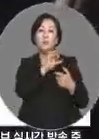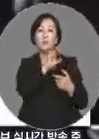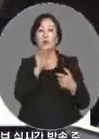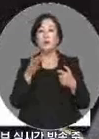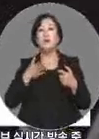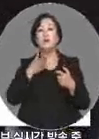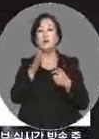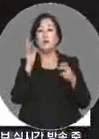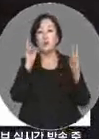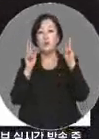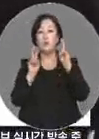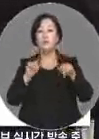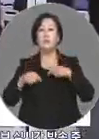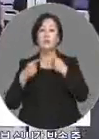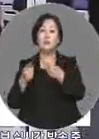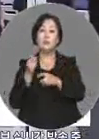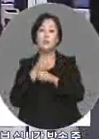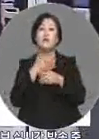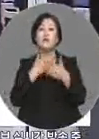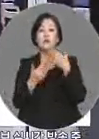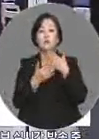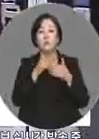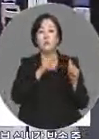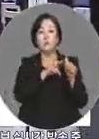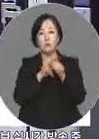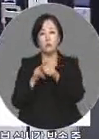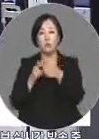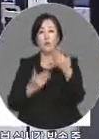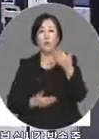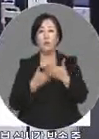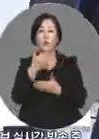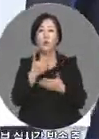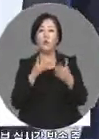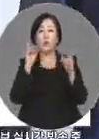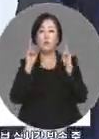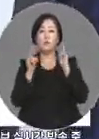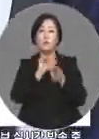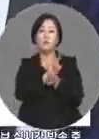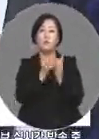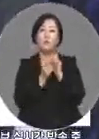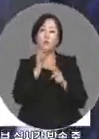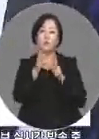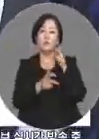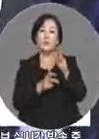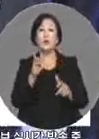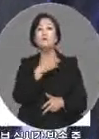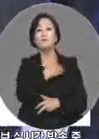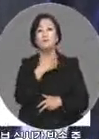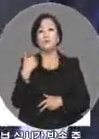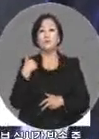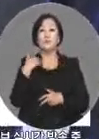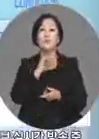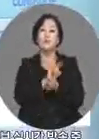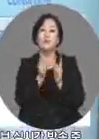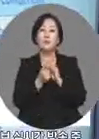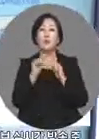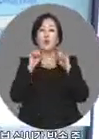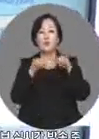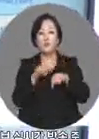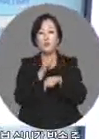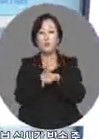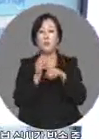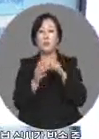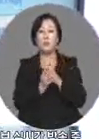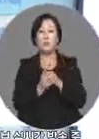전문 기업들이 참가해 경험과 정보를 교류하고 업체 간 사업 협력 가능성을 타진했습니다.